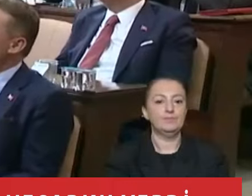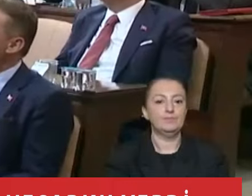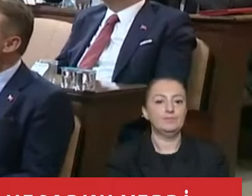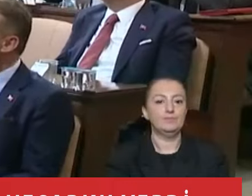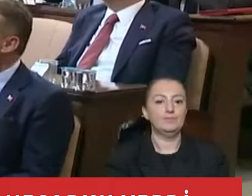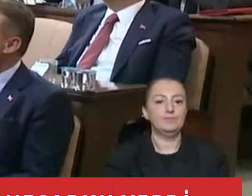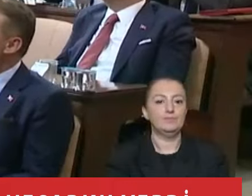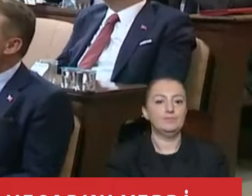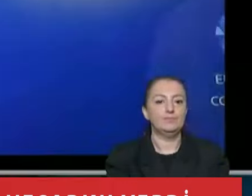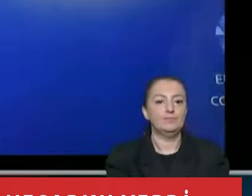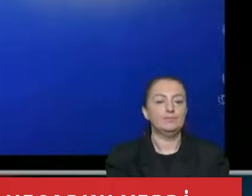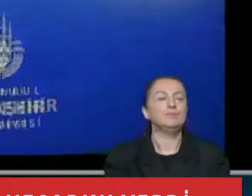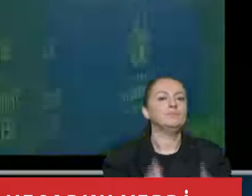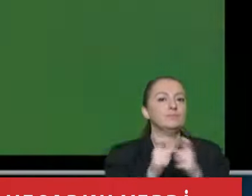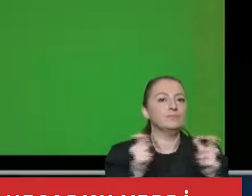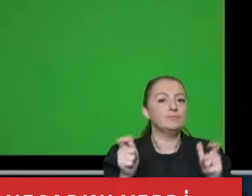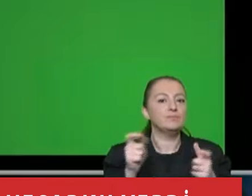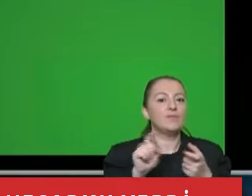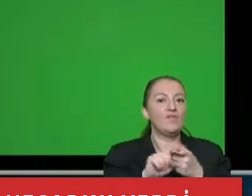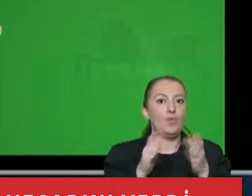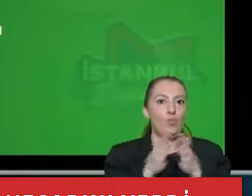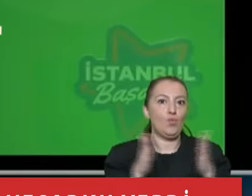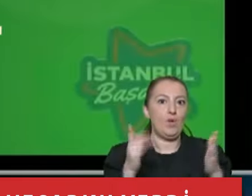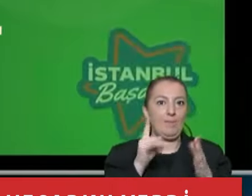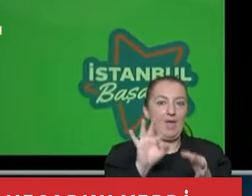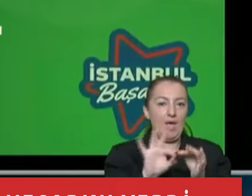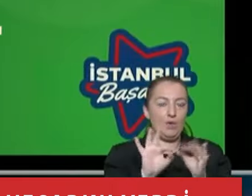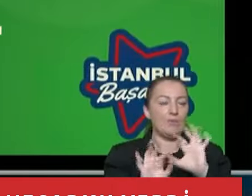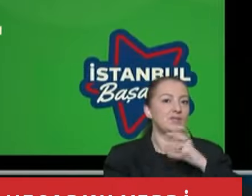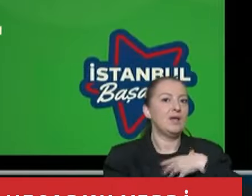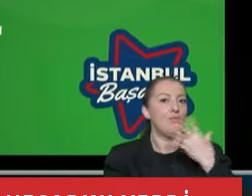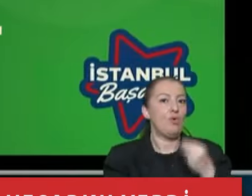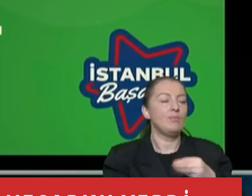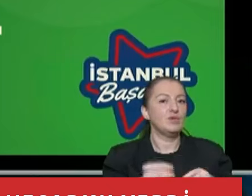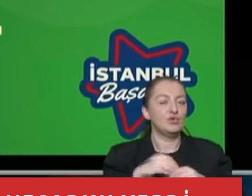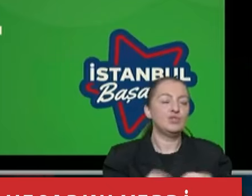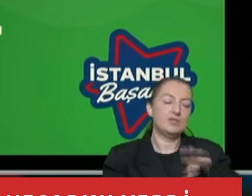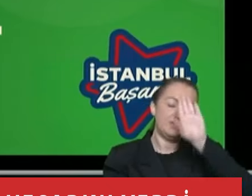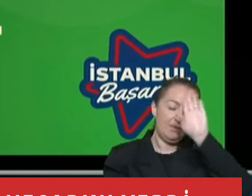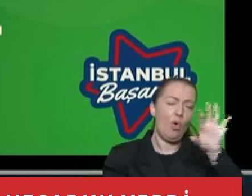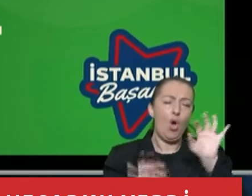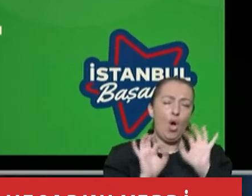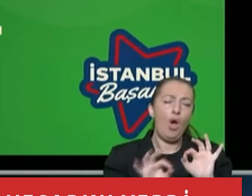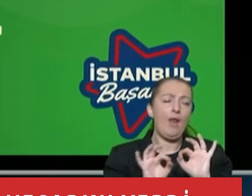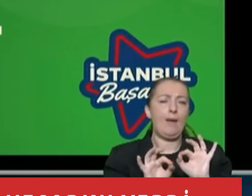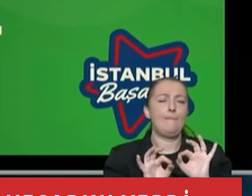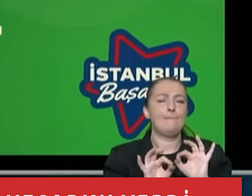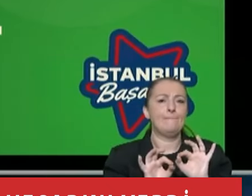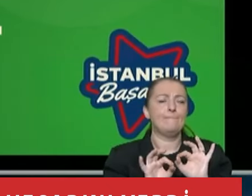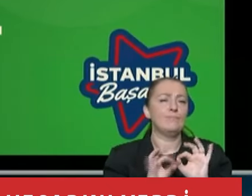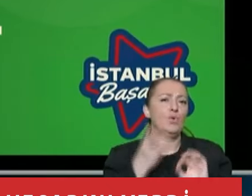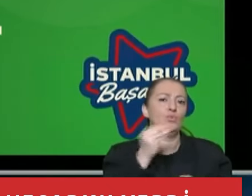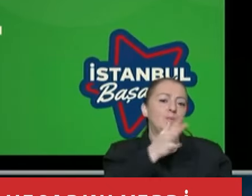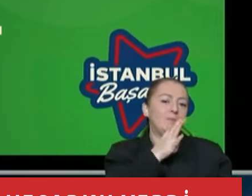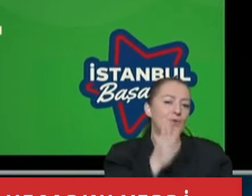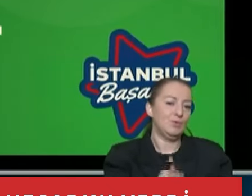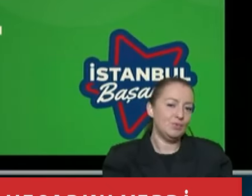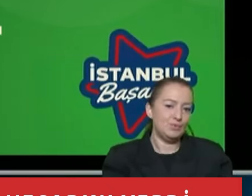olsun gelişmiş ve büyüyen bir ekonomiye sahip olma adına İstanbul'un önemli bir potansiyel olduğunu